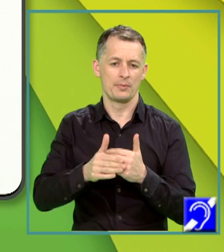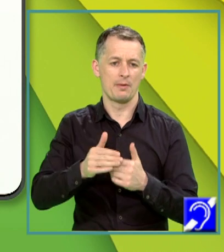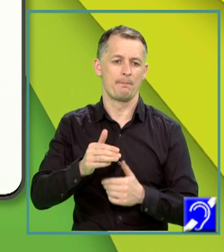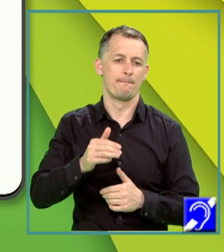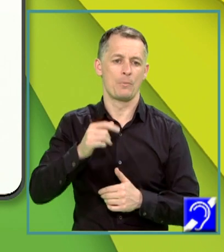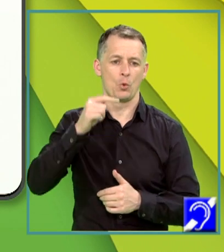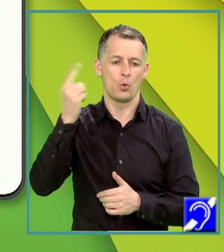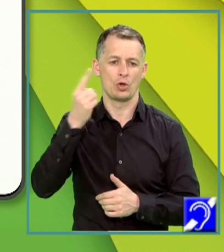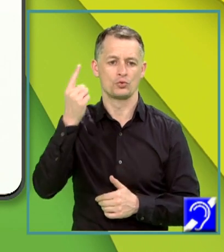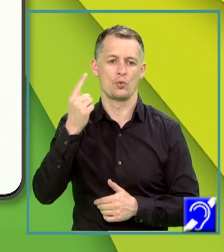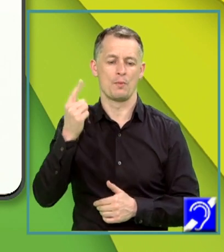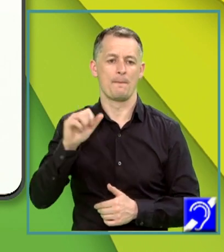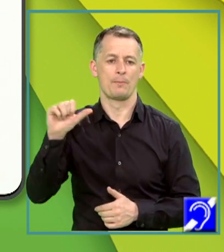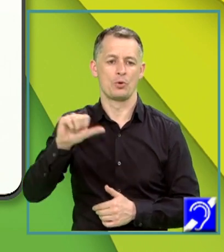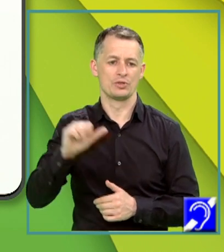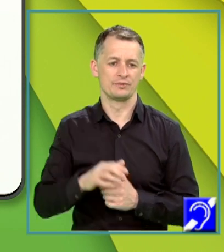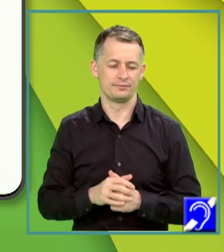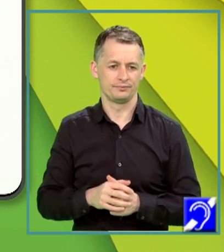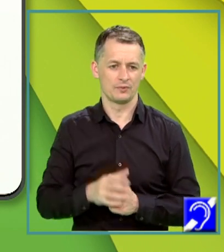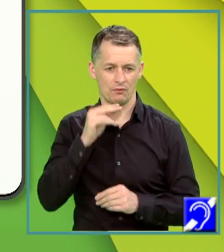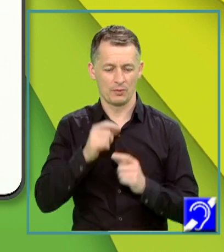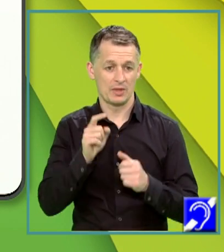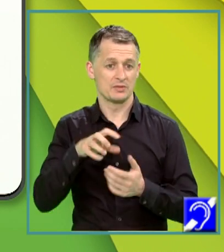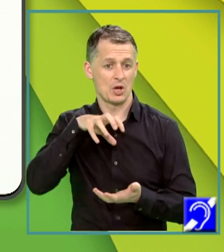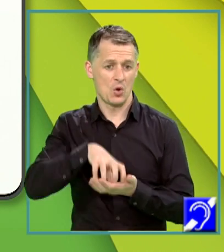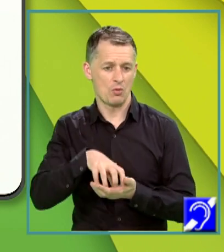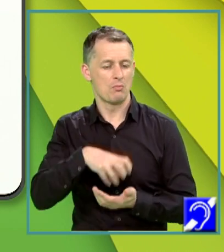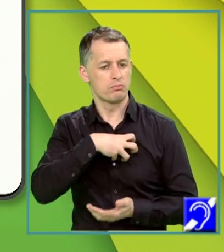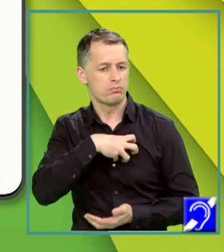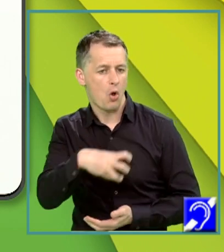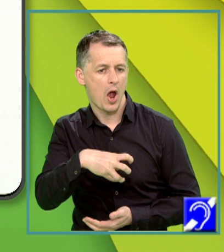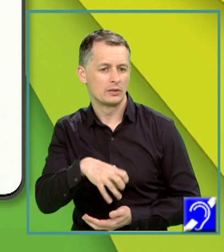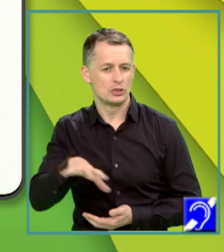despre resurse bogate de petrol în zonă